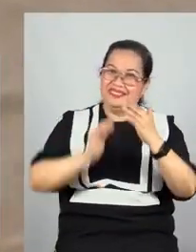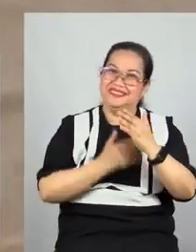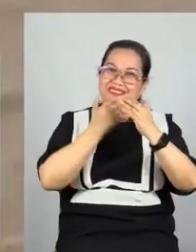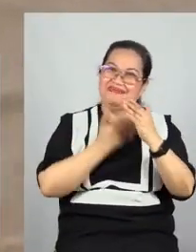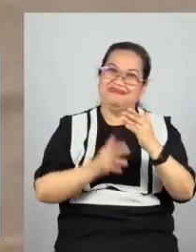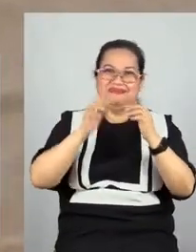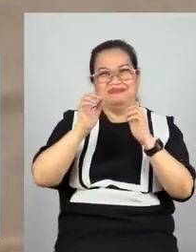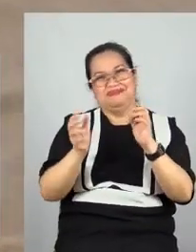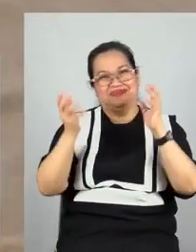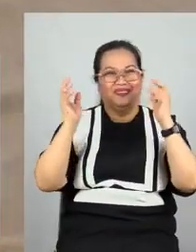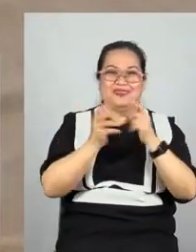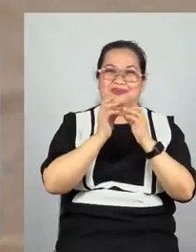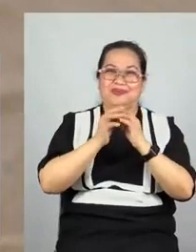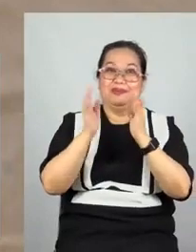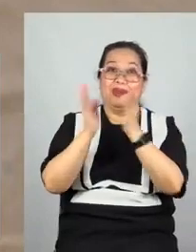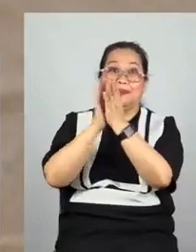ba?